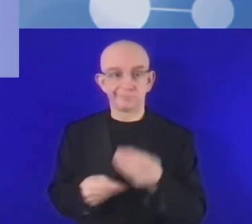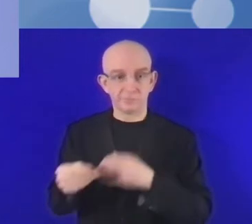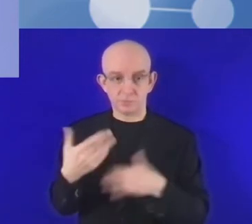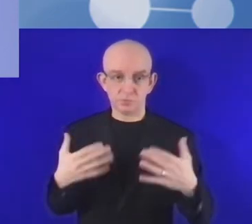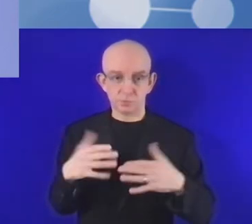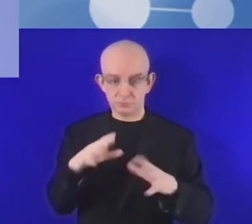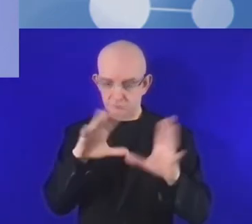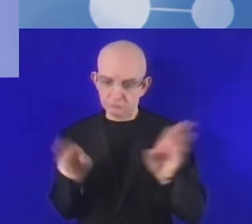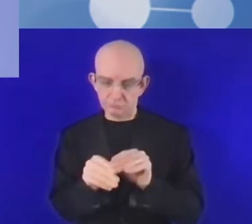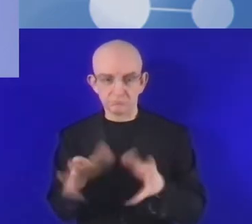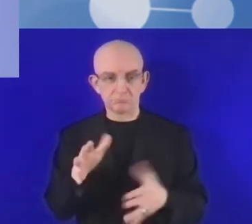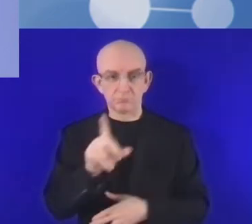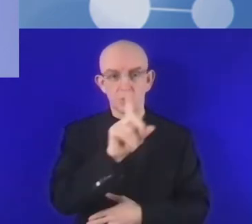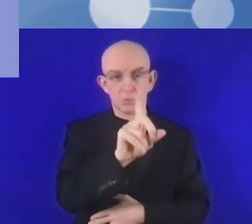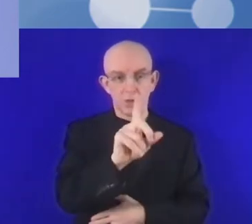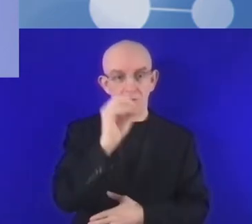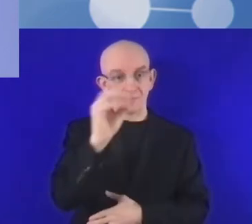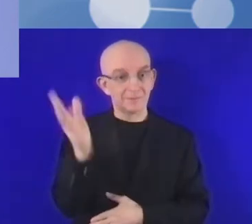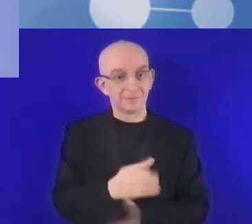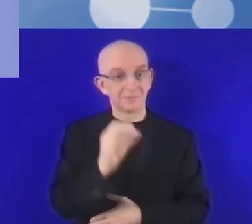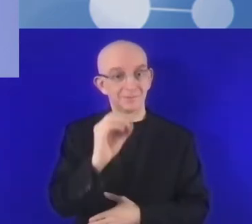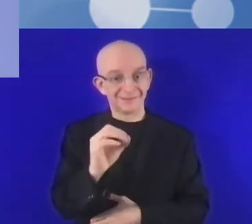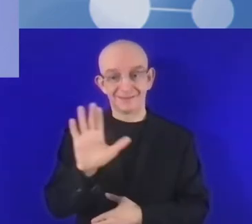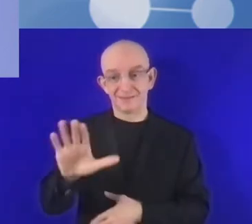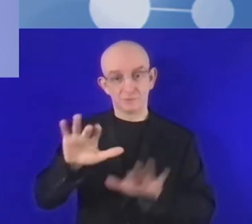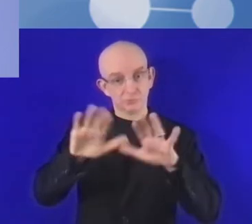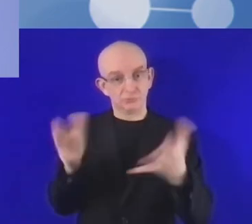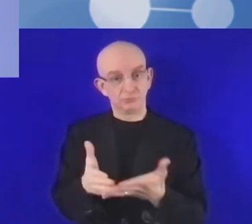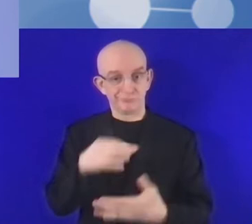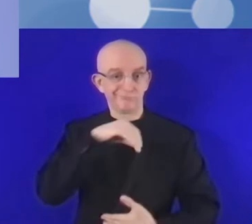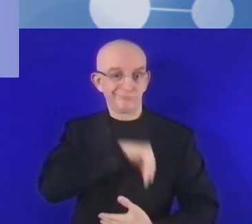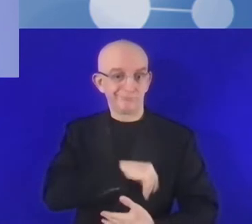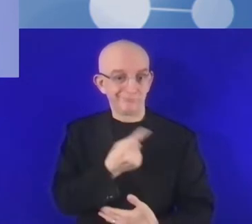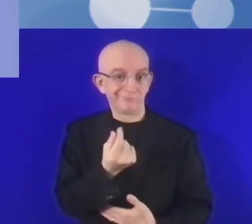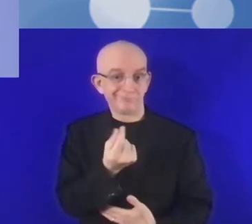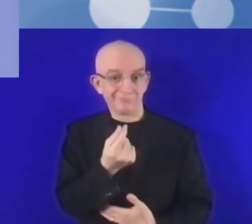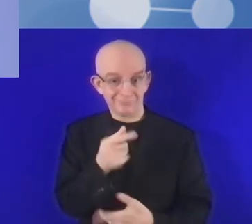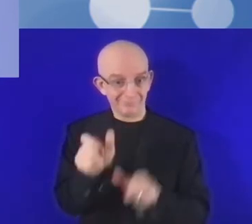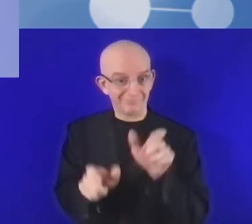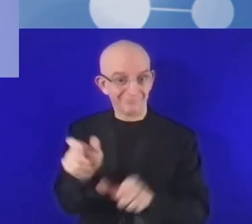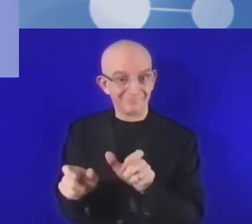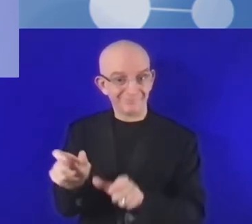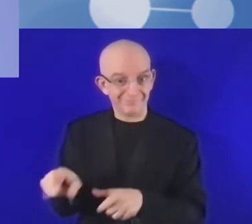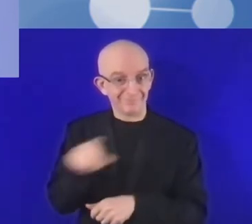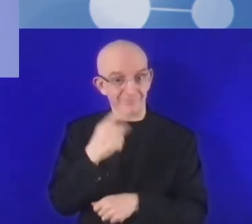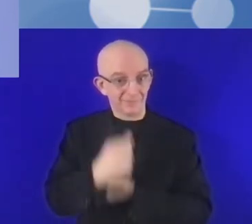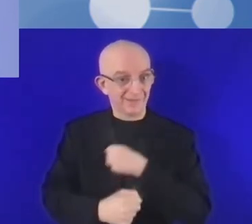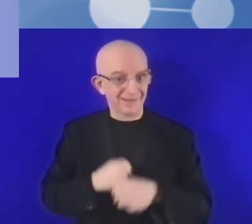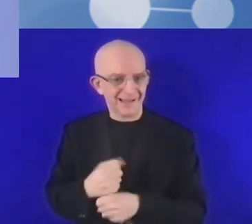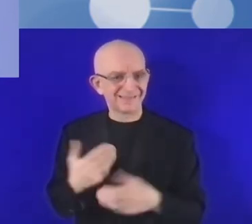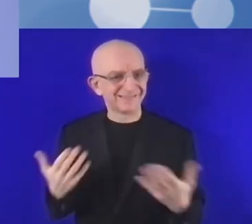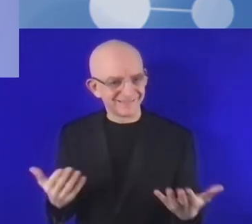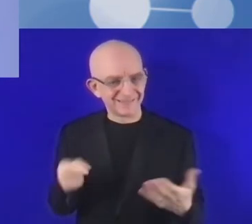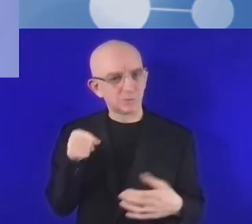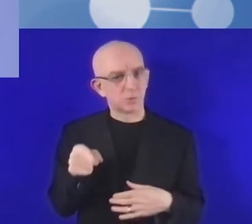之间的这个电子鸿沟是每年这个 GDP 的1%，所以在这